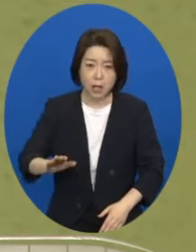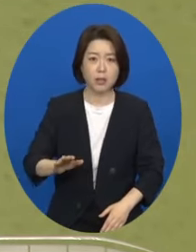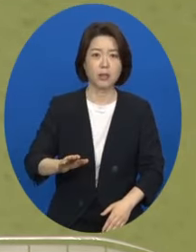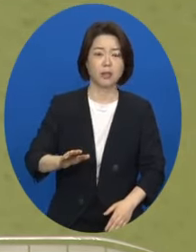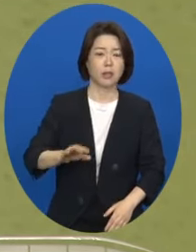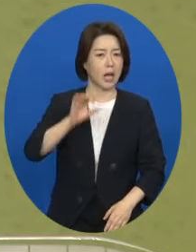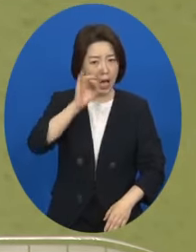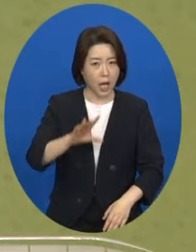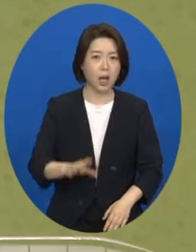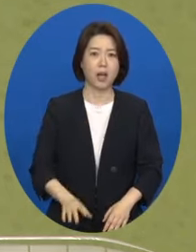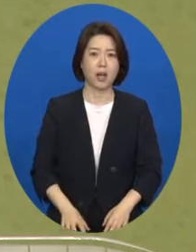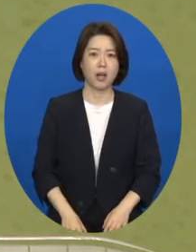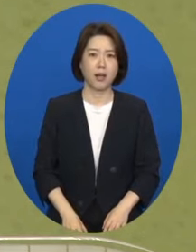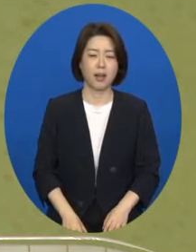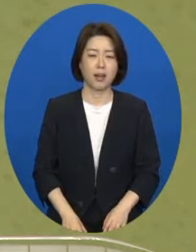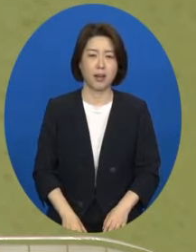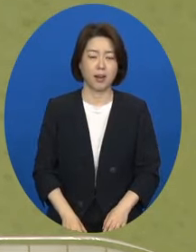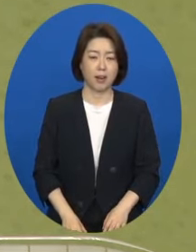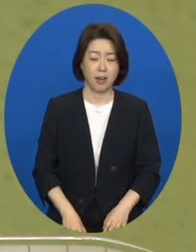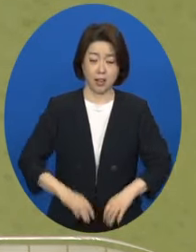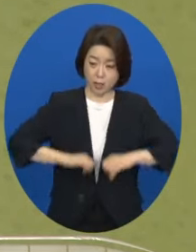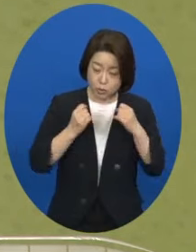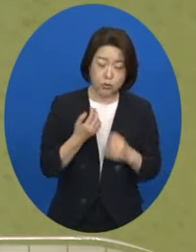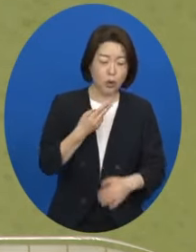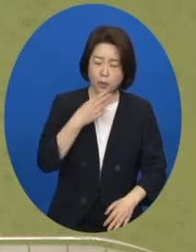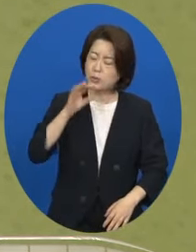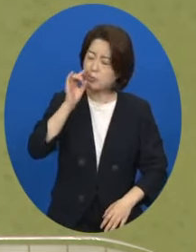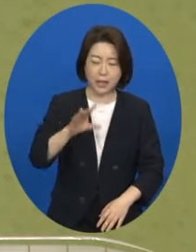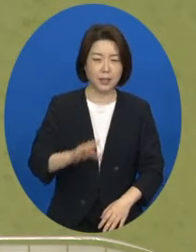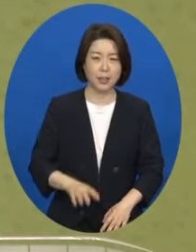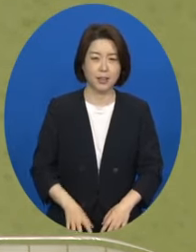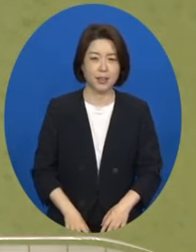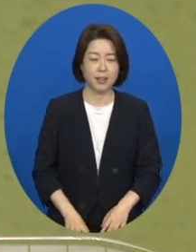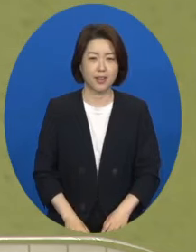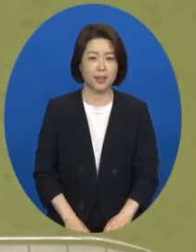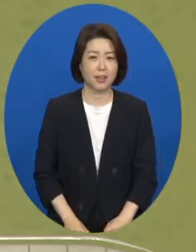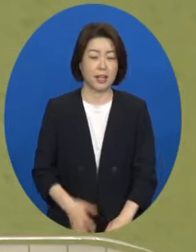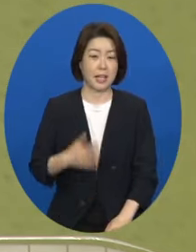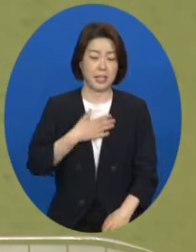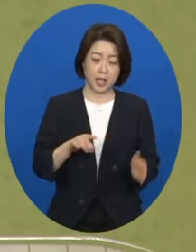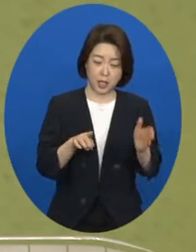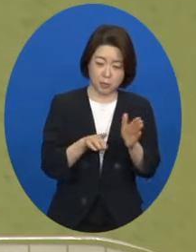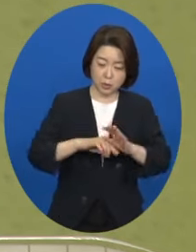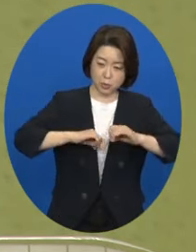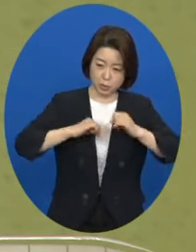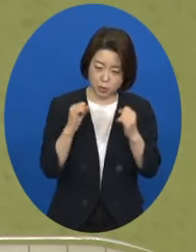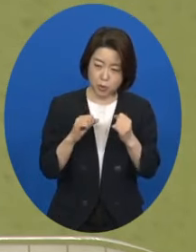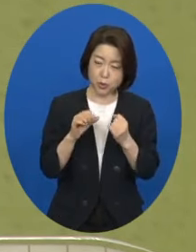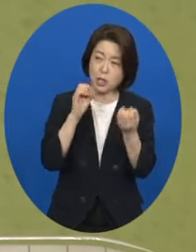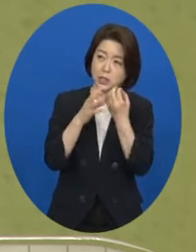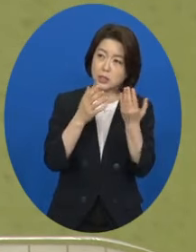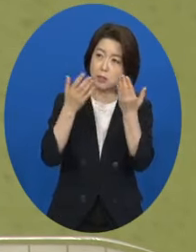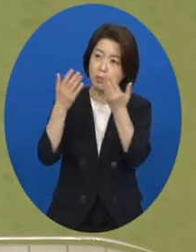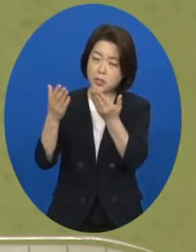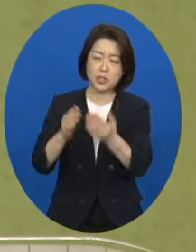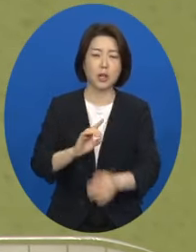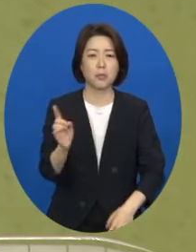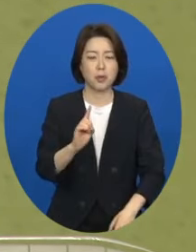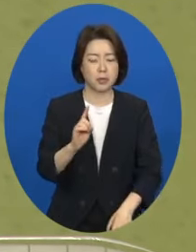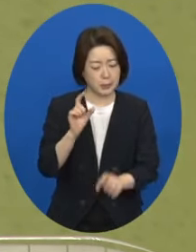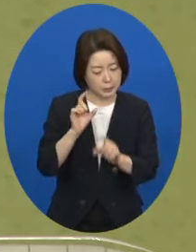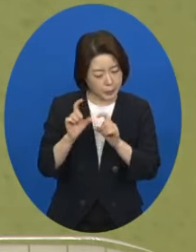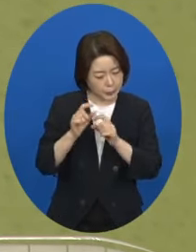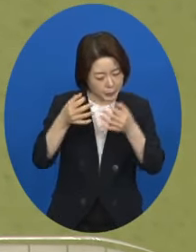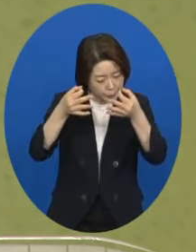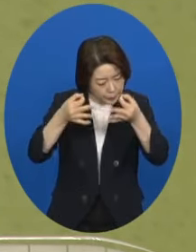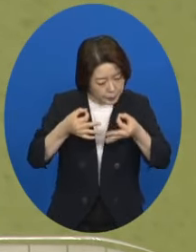안 되는 거예요. 그러니까 여러분들이 지금 내가 믿음으로 순종하고 응답해야 될 것이 무엇일까를 고민하셔야 돼요.